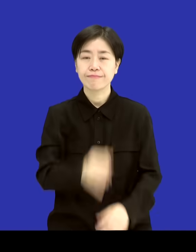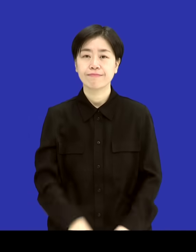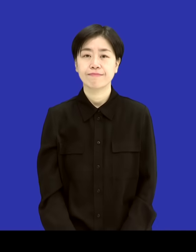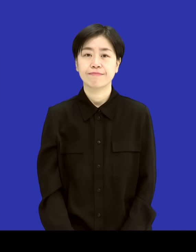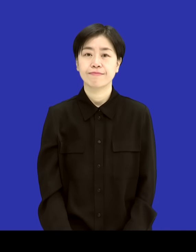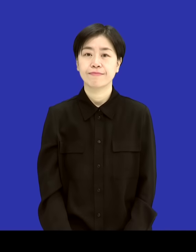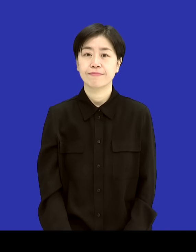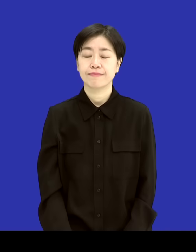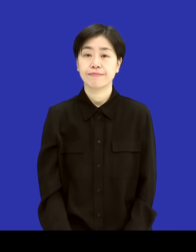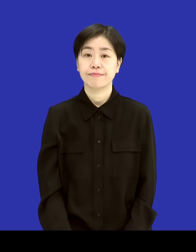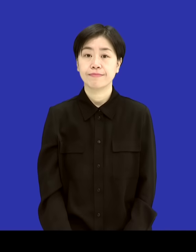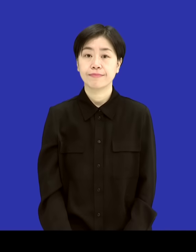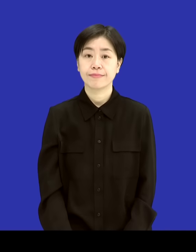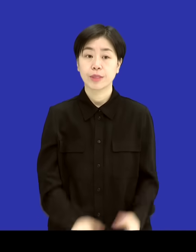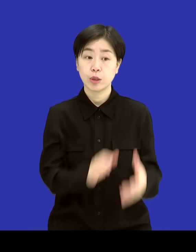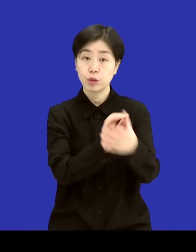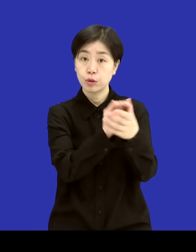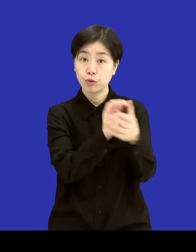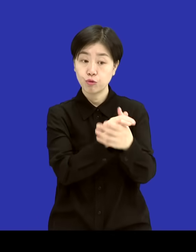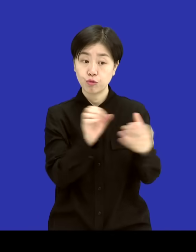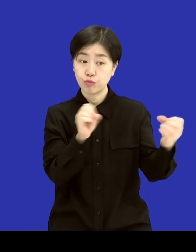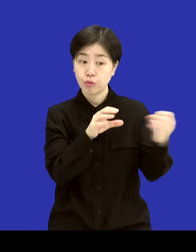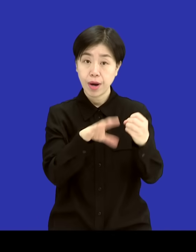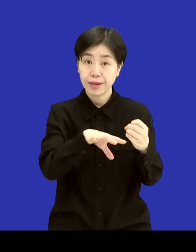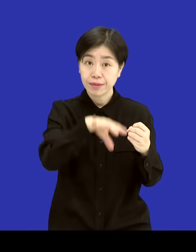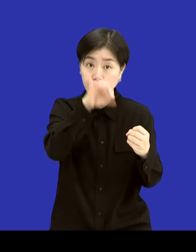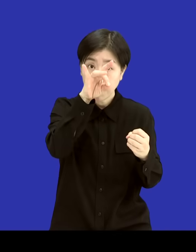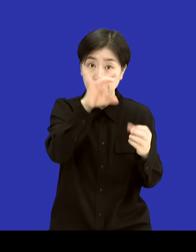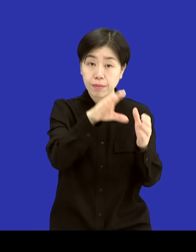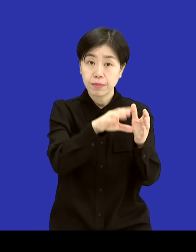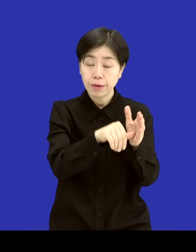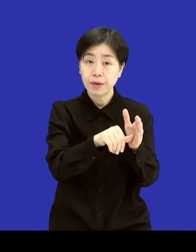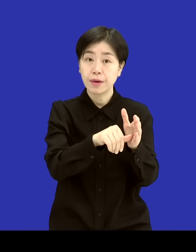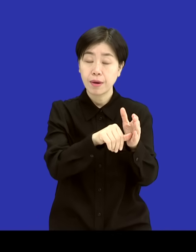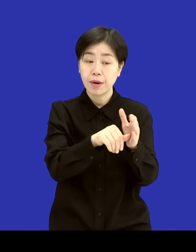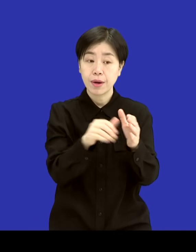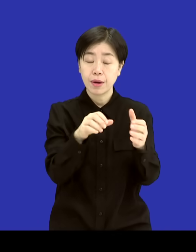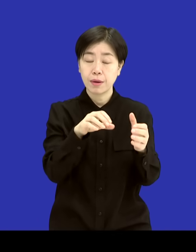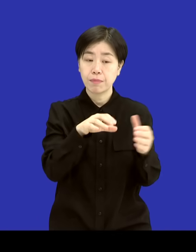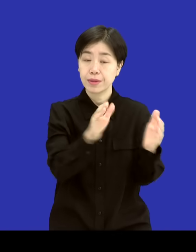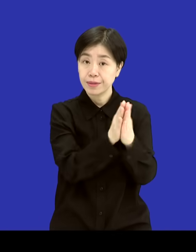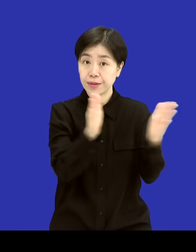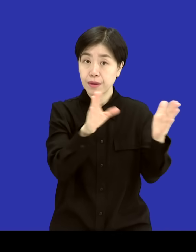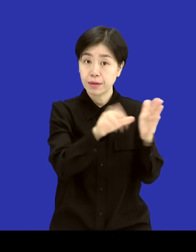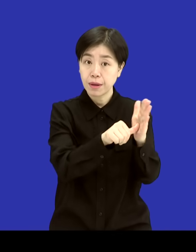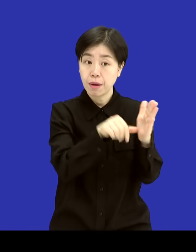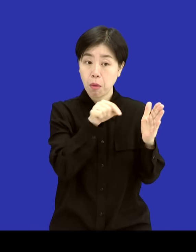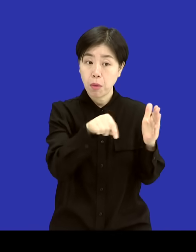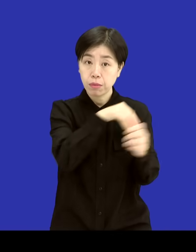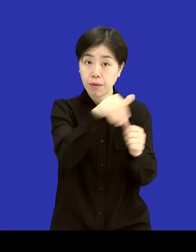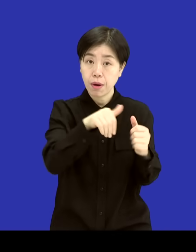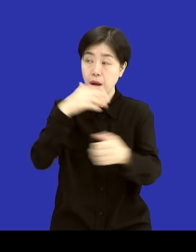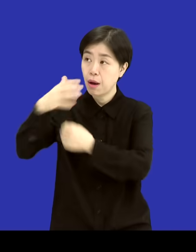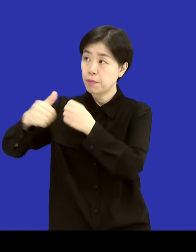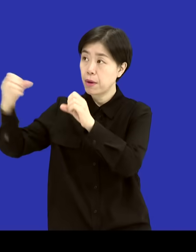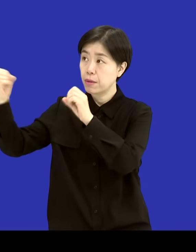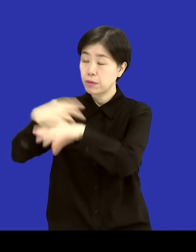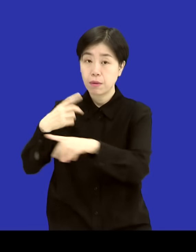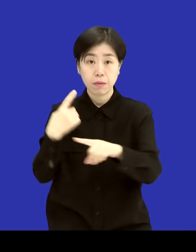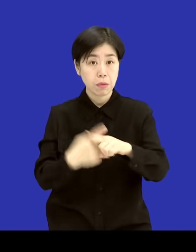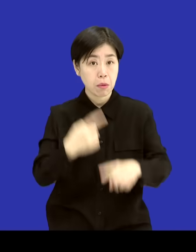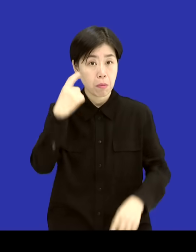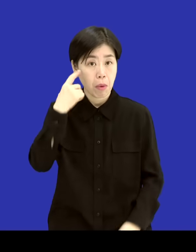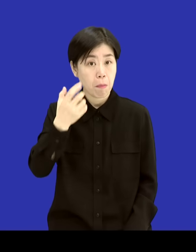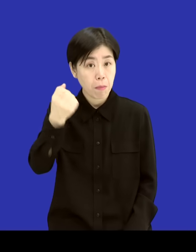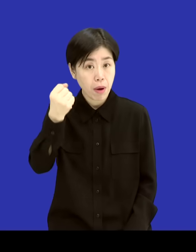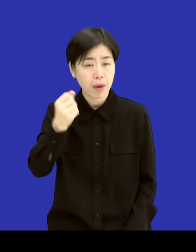보면 그런 친구들의 대화가 하나님의 기도응답이라고 좀 느꼈을 수도 있겠네요. 네, 맞아요. 네, 전 그래서 그렇게 느껴져가지고 네.